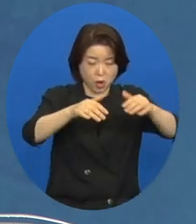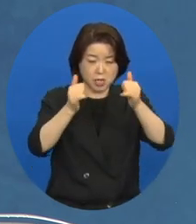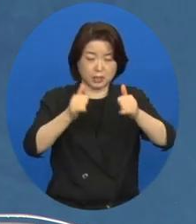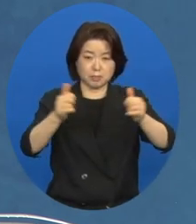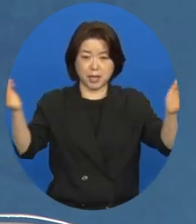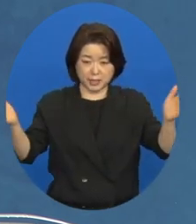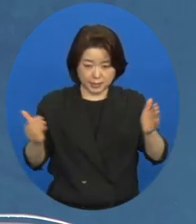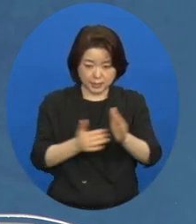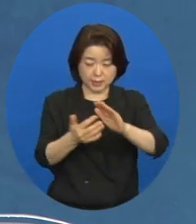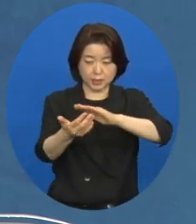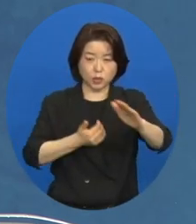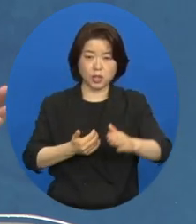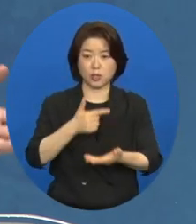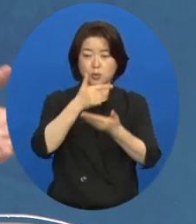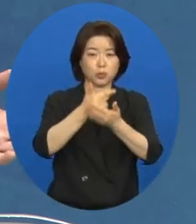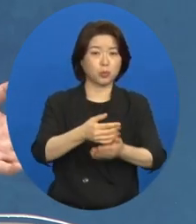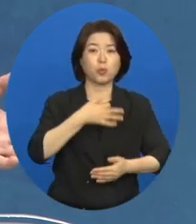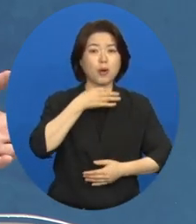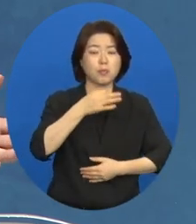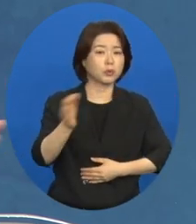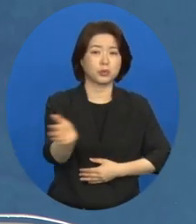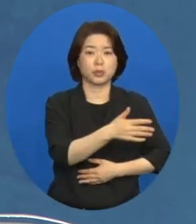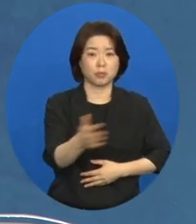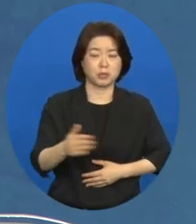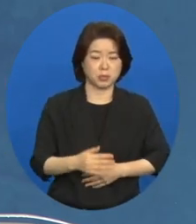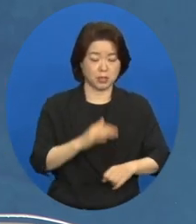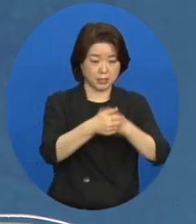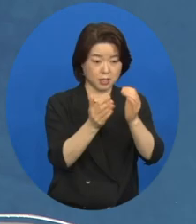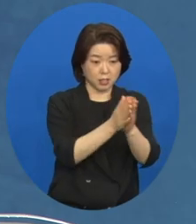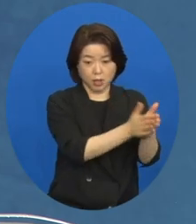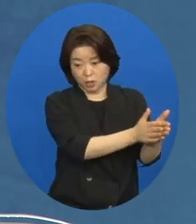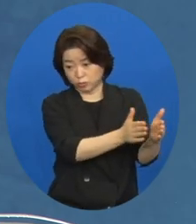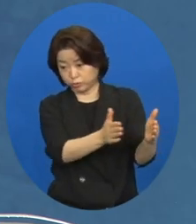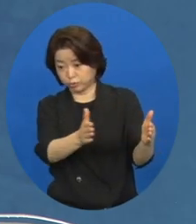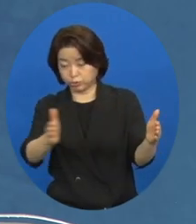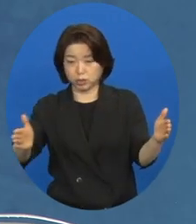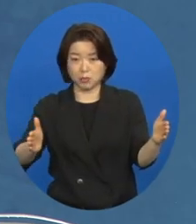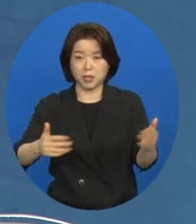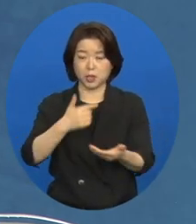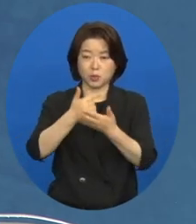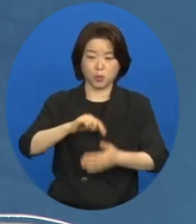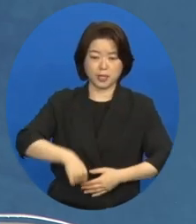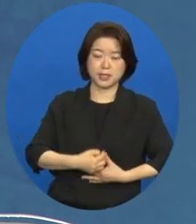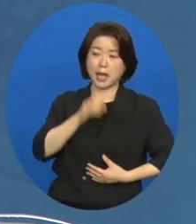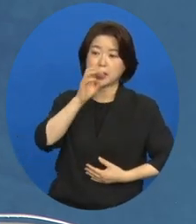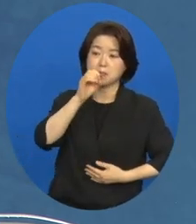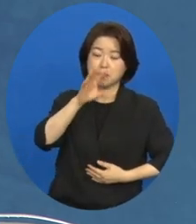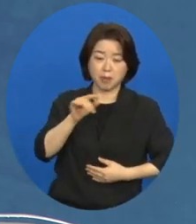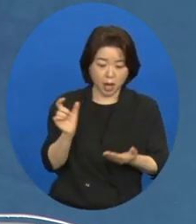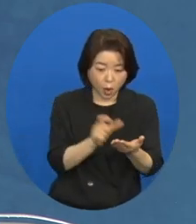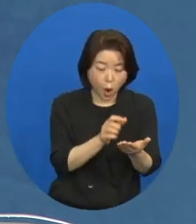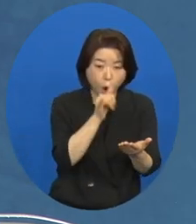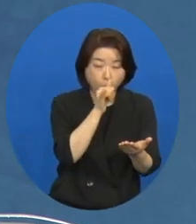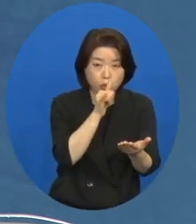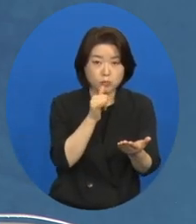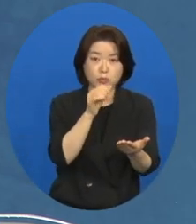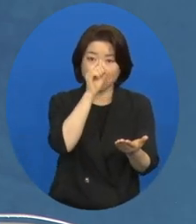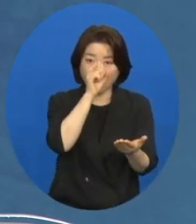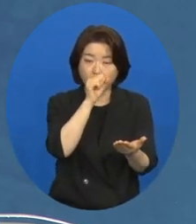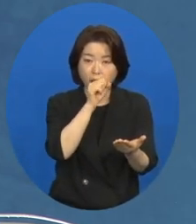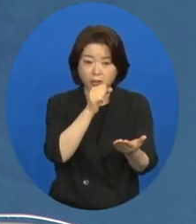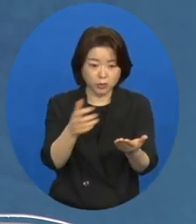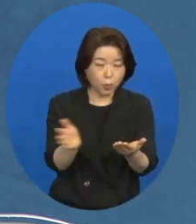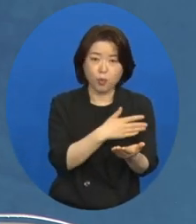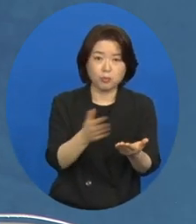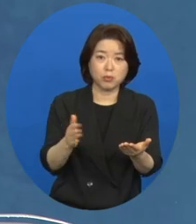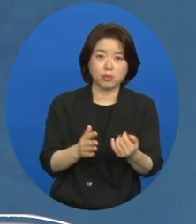목소리가 들리지가 않아요. 성경에 이 정도 분량이 있으면 노아가 자기 목소리가 이렇게 좀 나와야 되는데